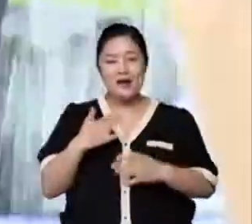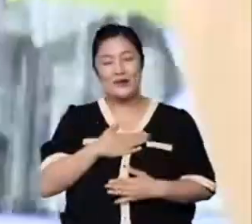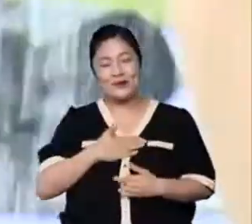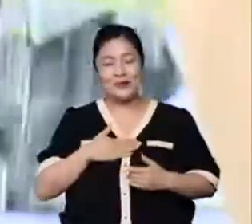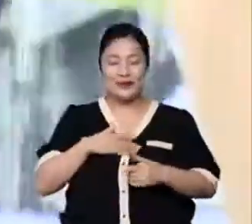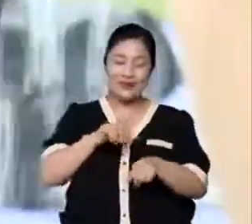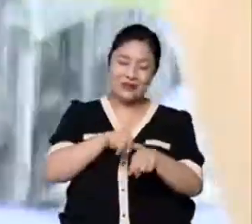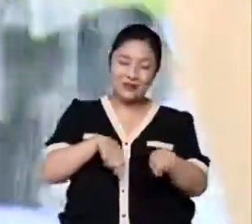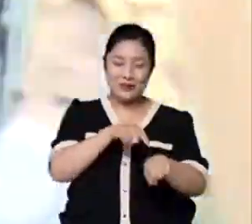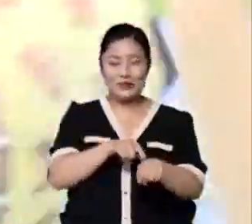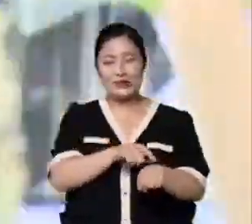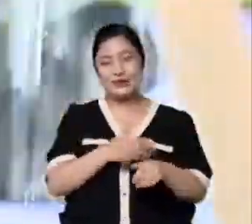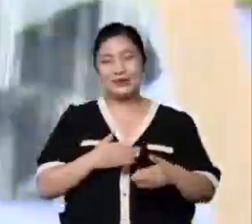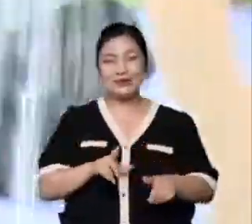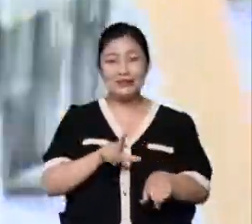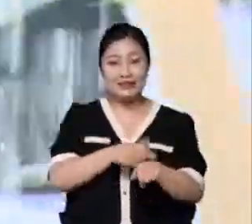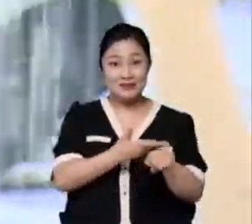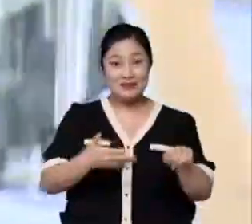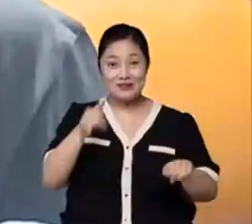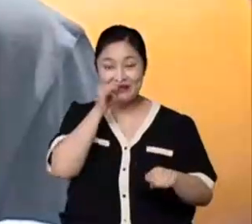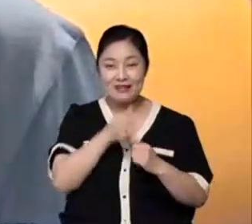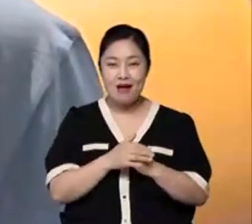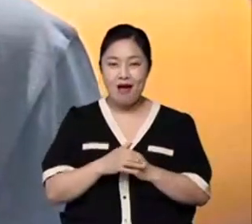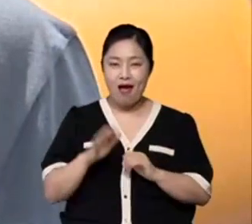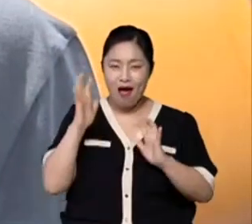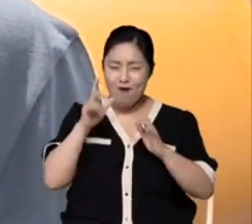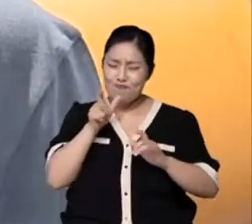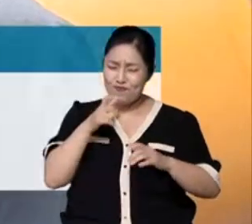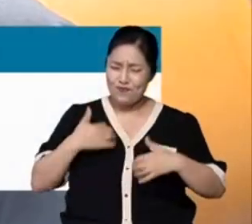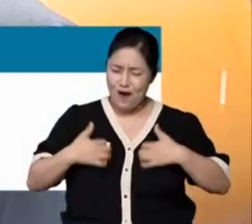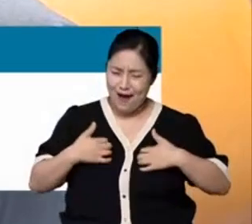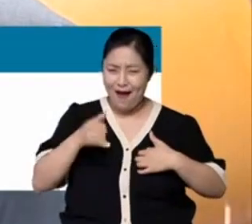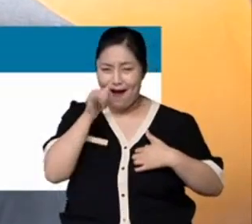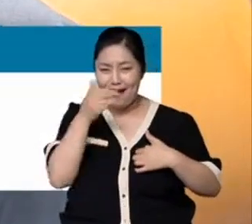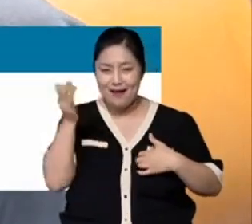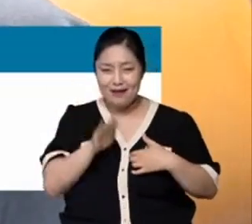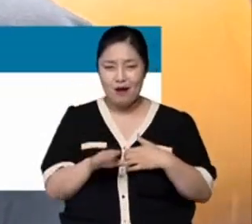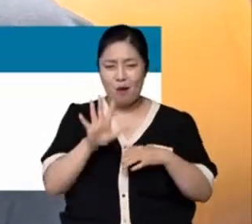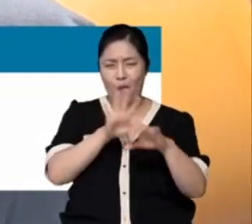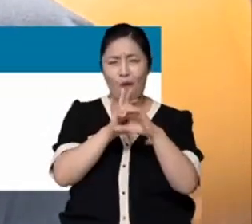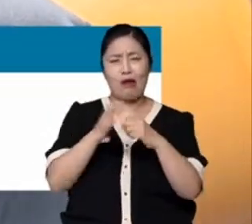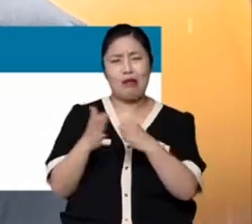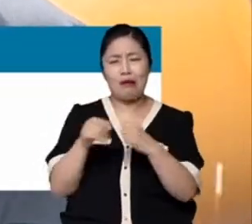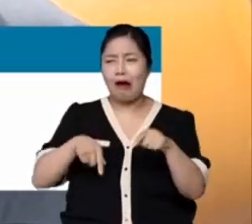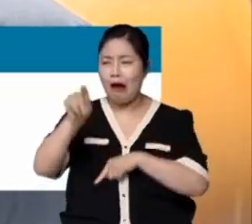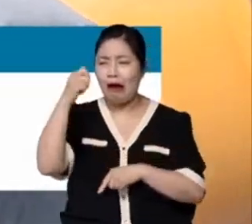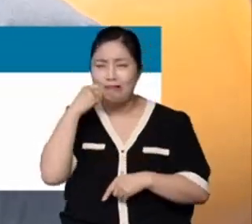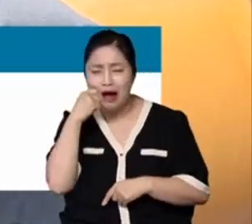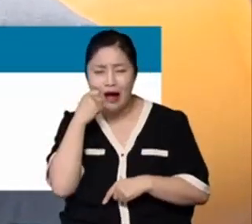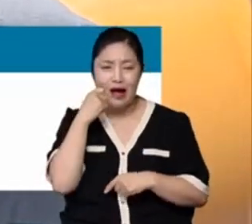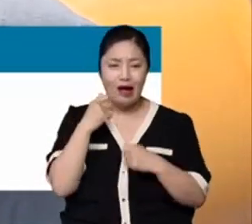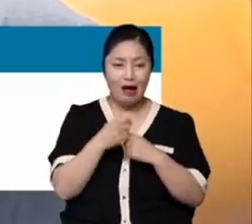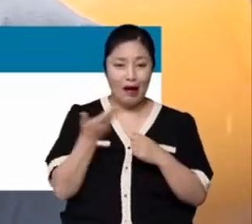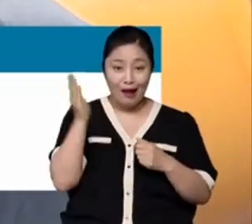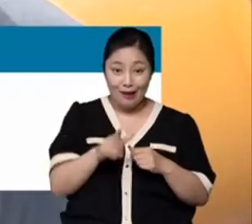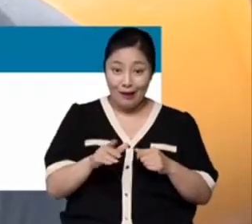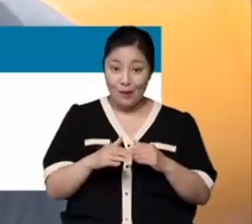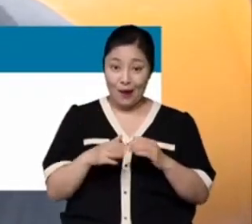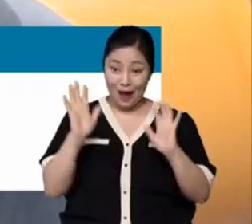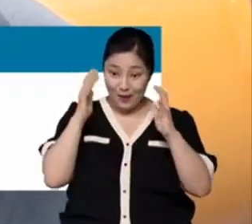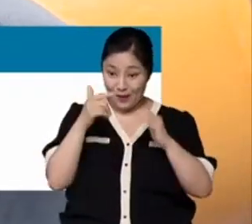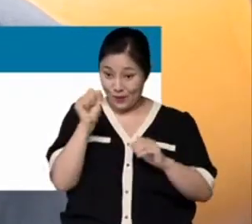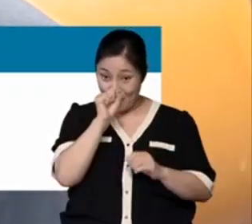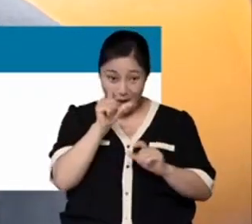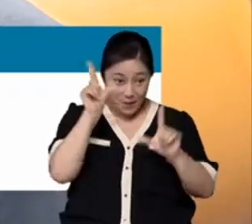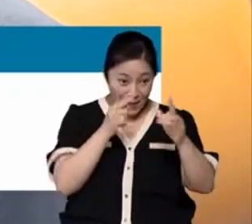여유를 만끽합니다. 애들도 물놀이 엄청 좋아하는데 뭐 진짜 코로나 때 어디 가지도 못하고 뭐 그랬는데